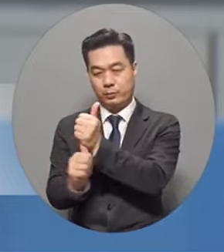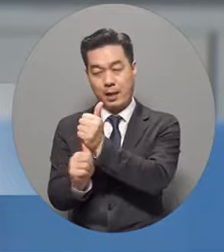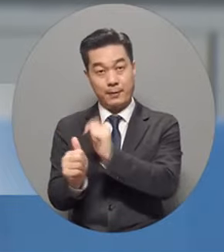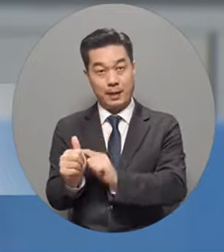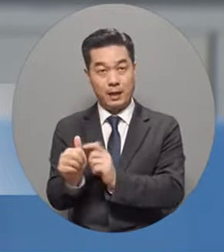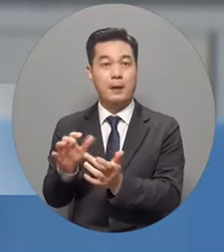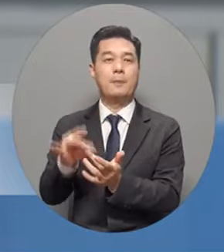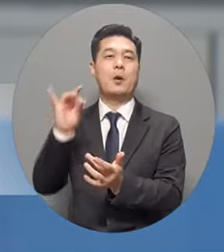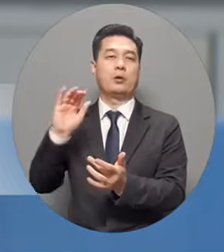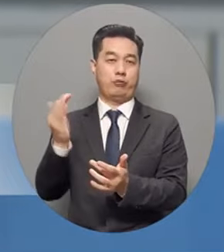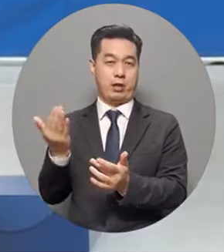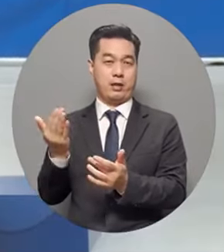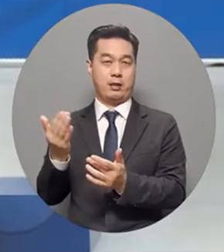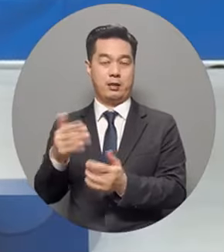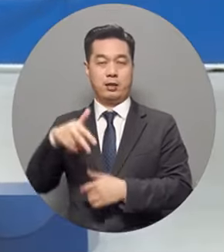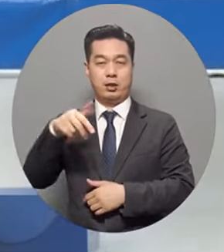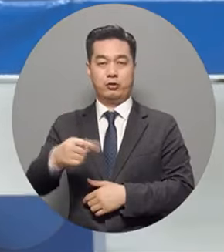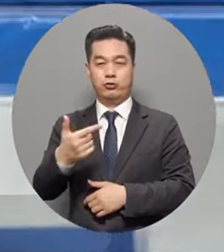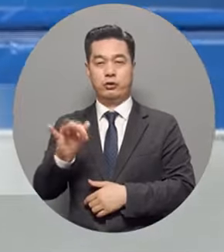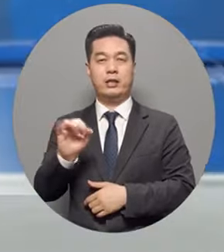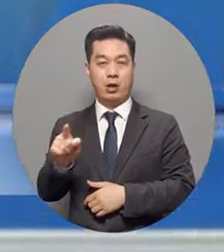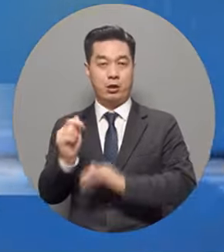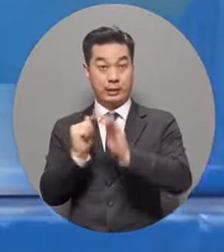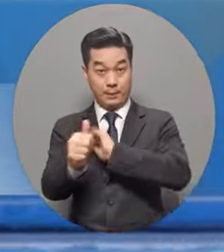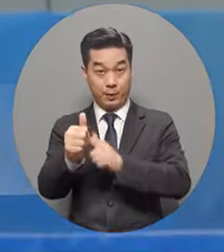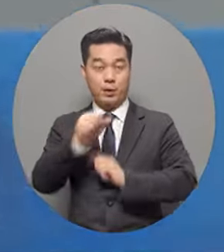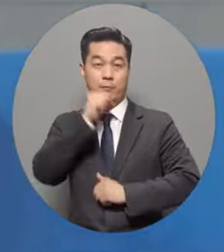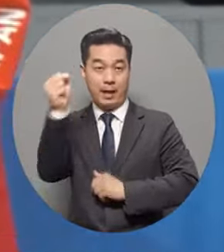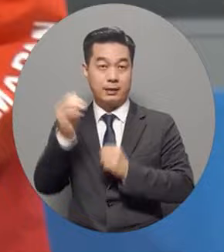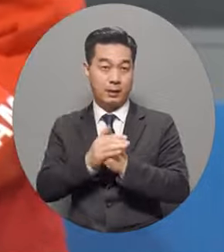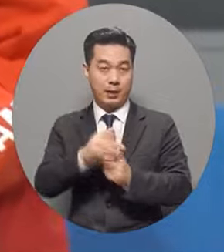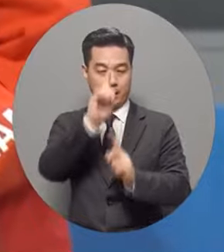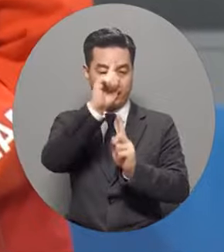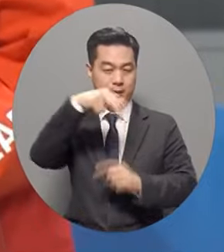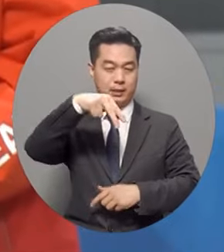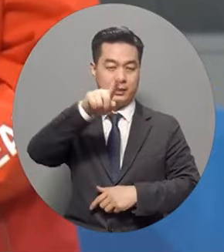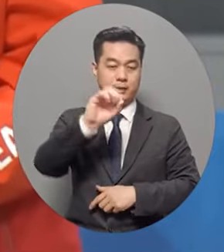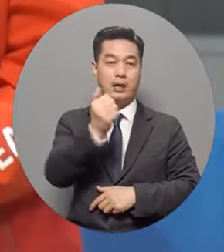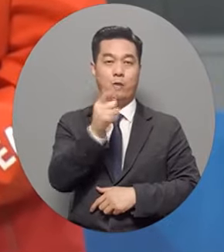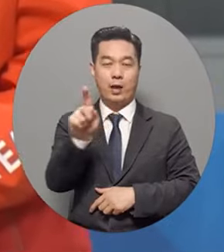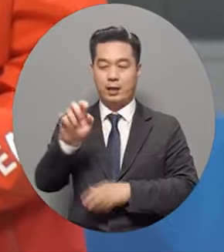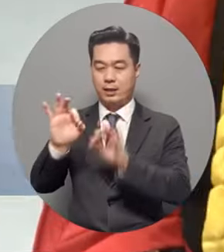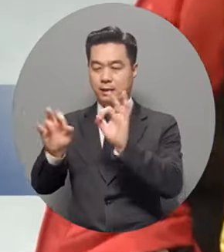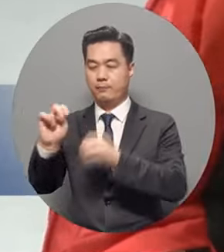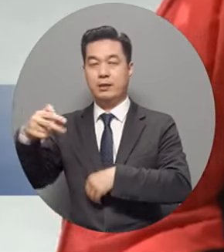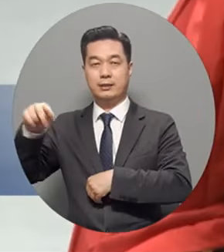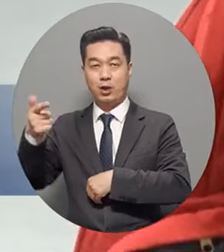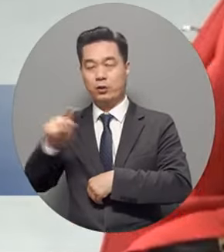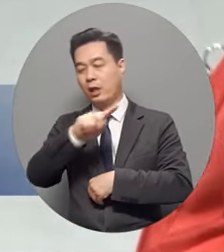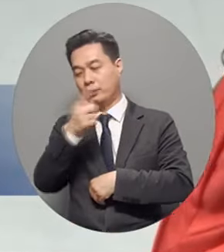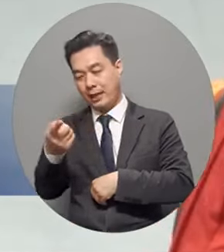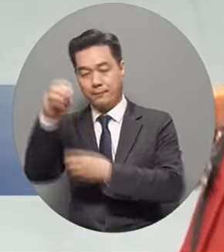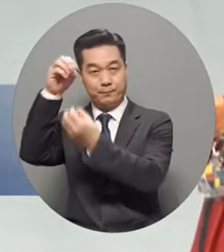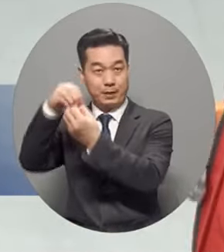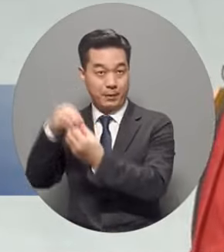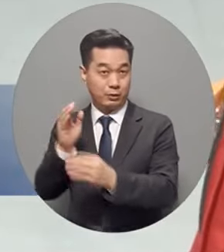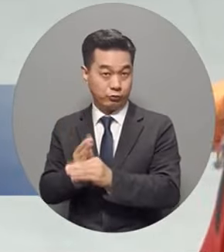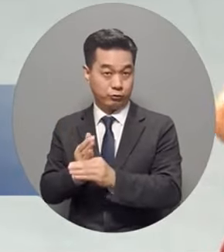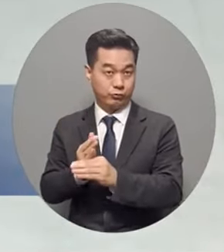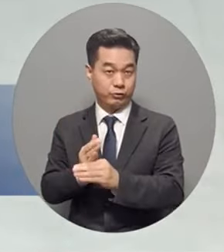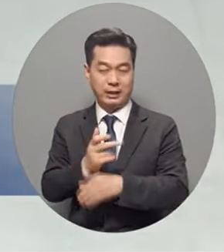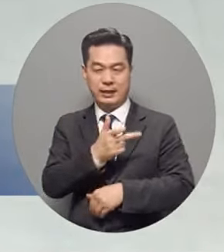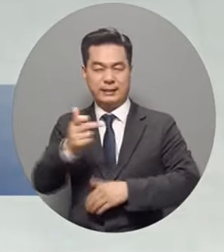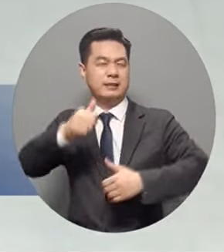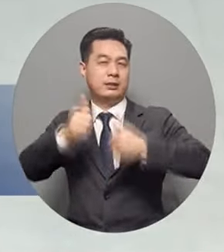주니어 월드컵 금메달을 목에 걸면서 이상화와 김민선의 뒤를 잇고 있습니다. 큰 무대 경험해 볼 수 있었다는 것